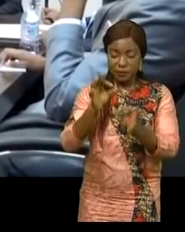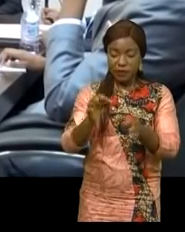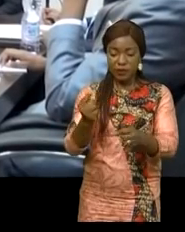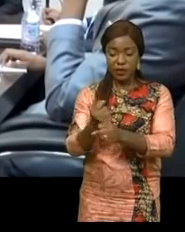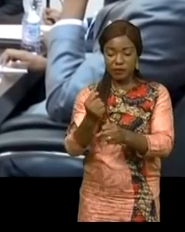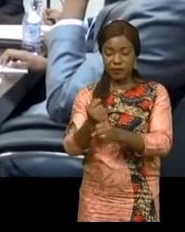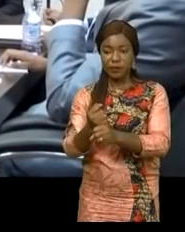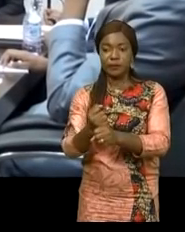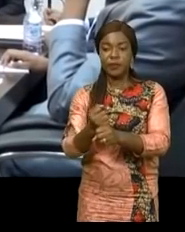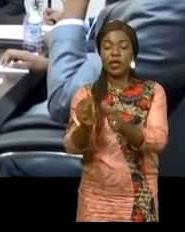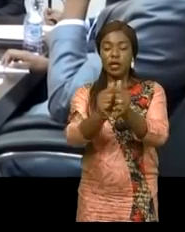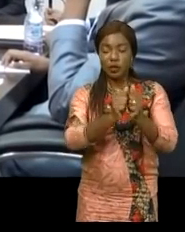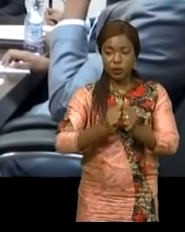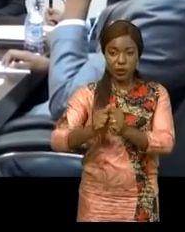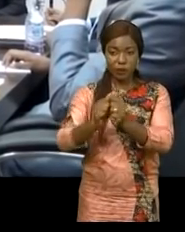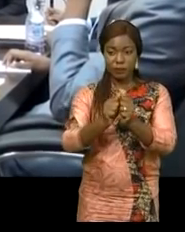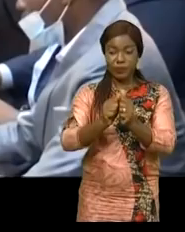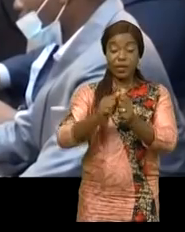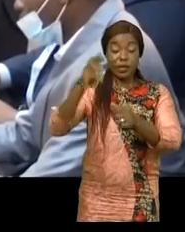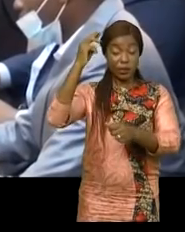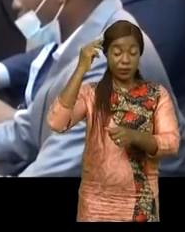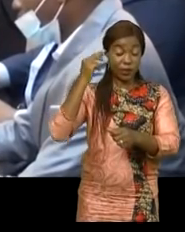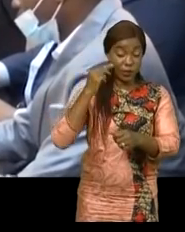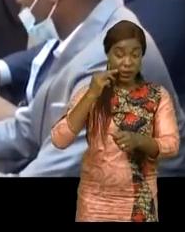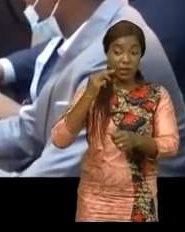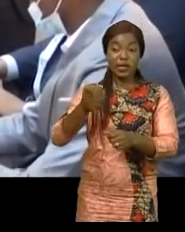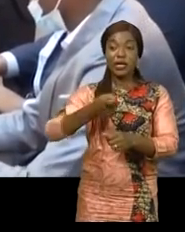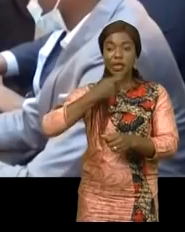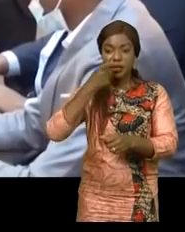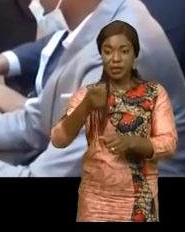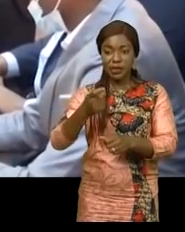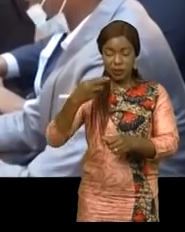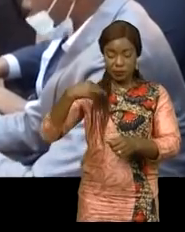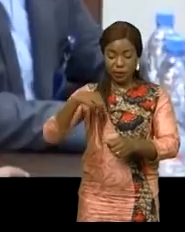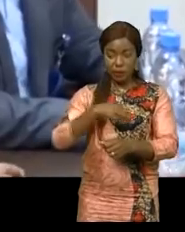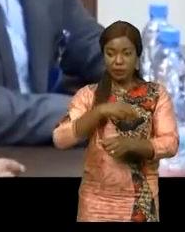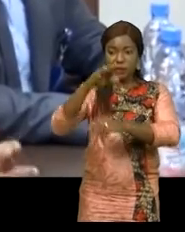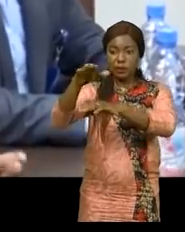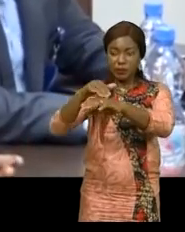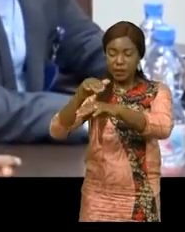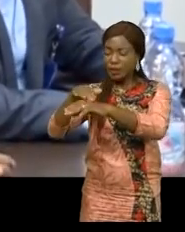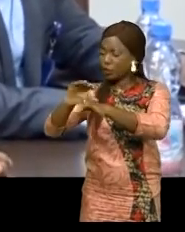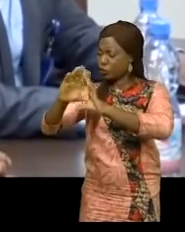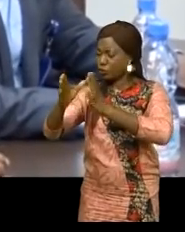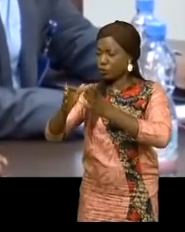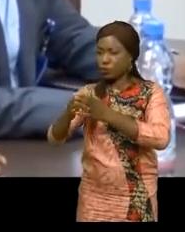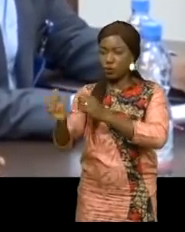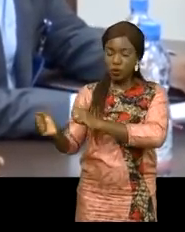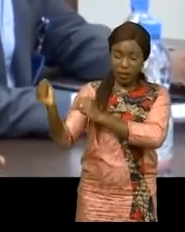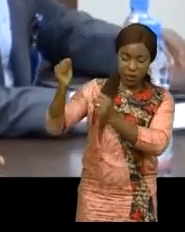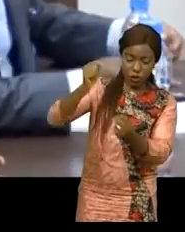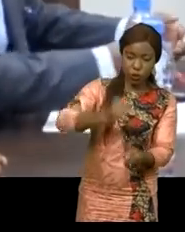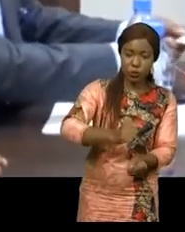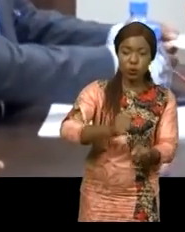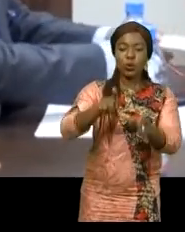y parvenir les battrons de sport en rdc était avec les membres de la fédération de judo du congo la fenacoju et